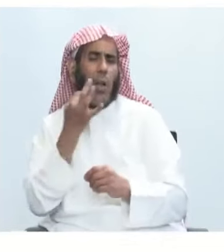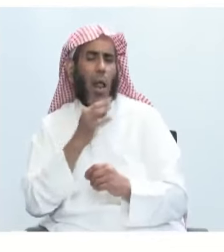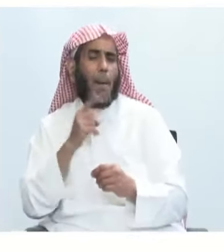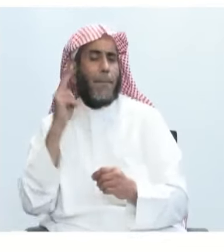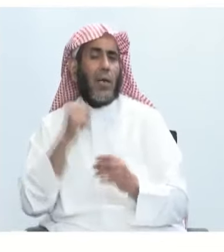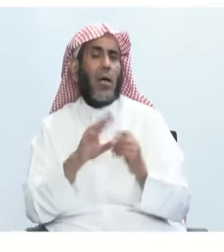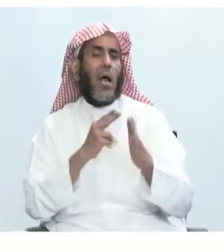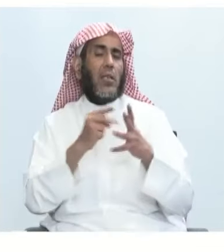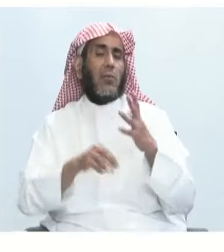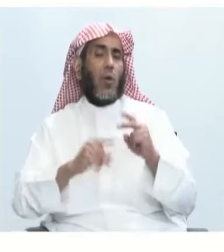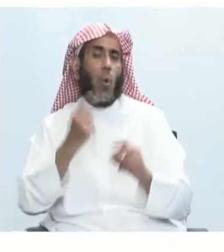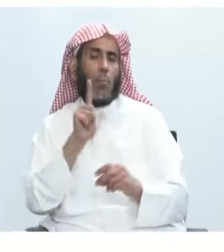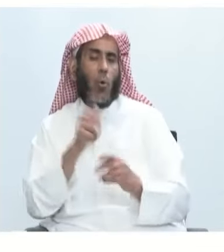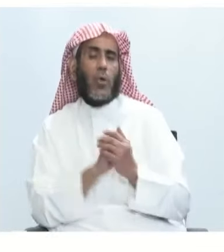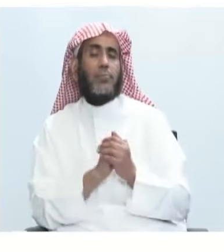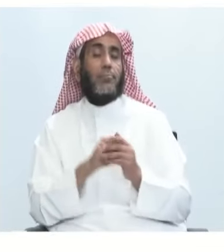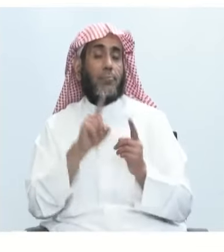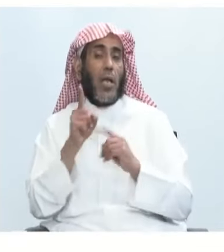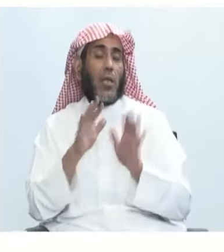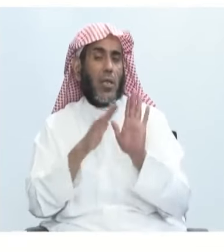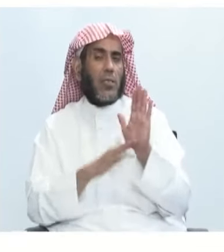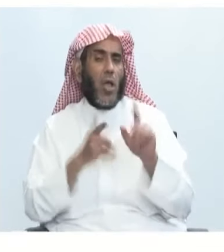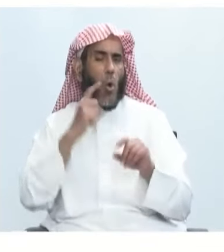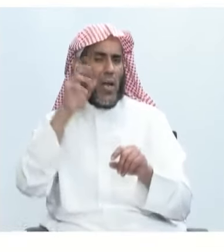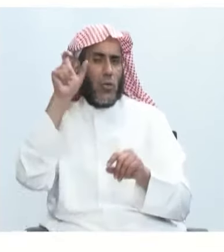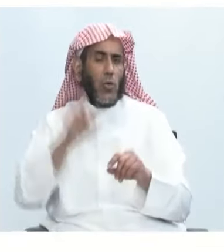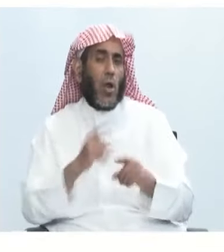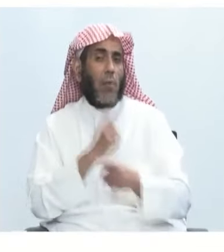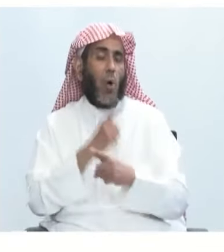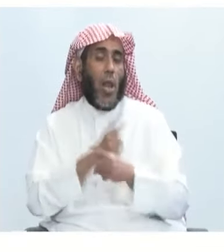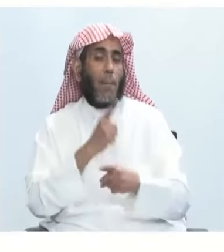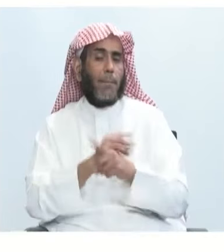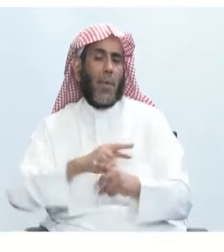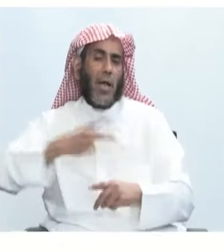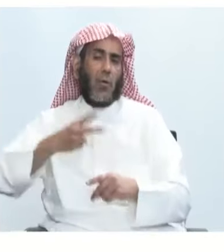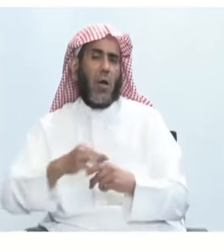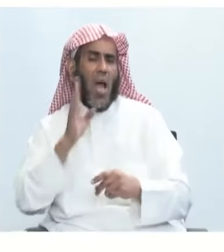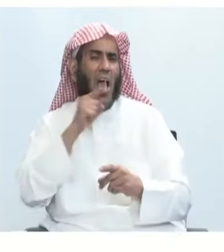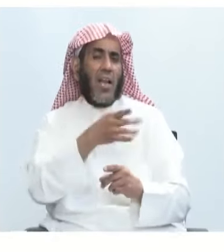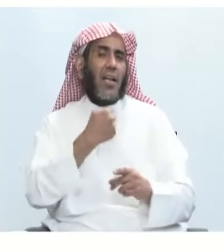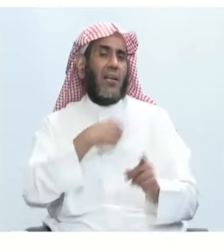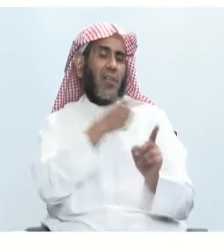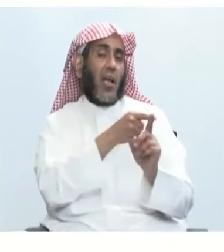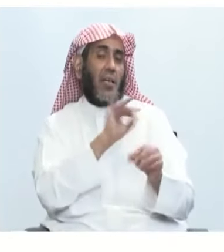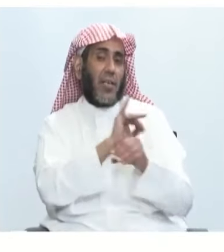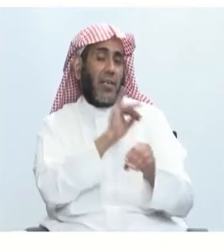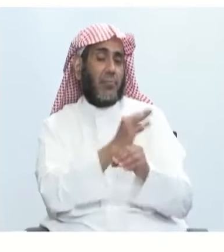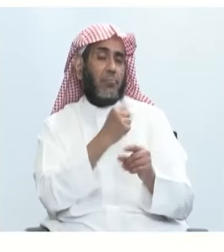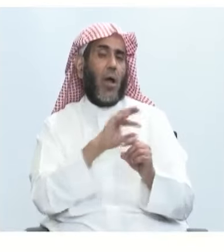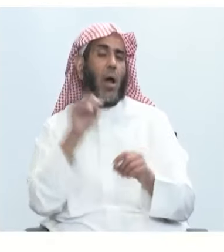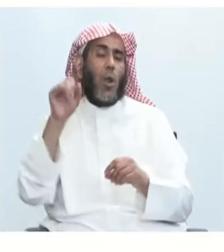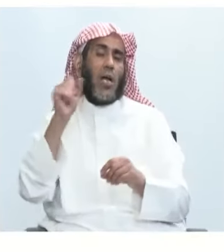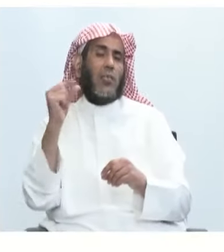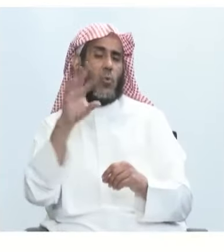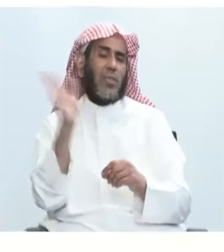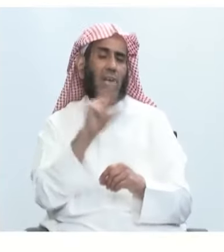بين عناصر الاقناع والمقولات الاتيه لاحظ النص هنا يا ايها الرجل المعلم غيره هل لنفسك كان ذا التعليم او الاسود